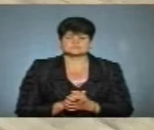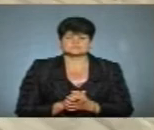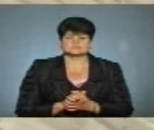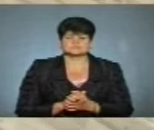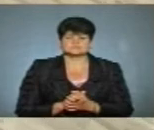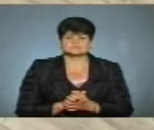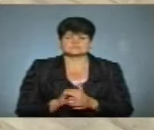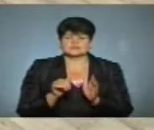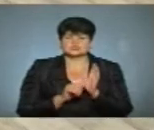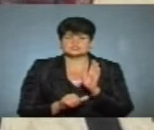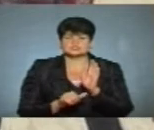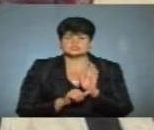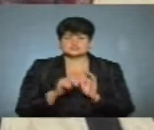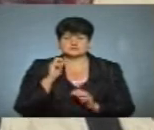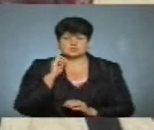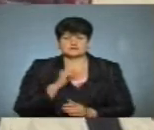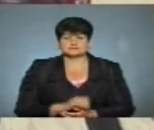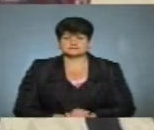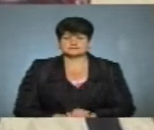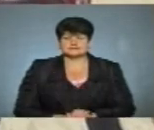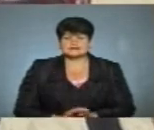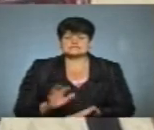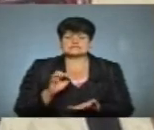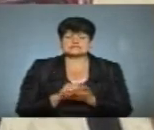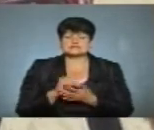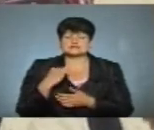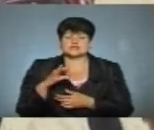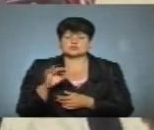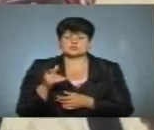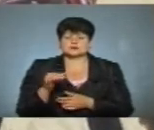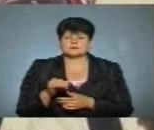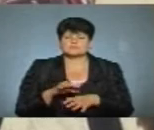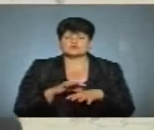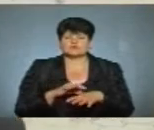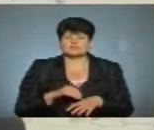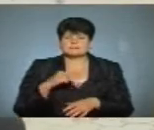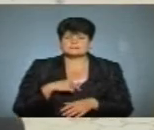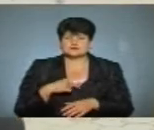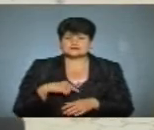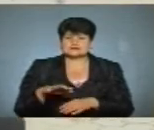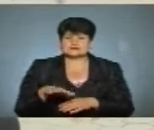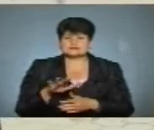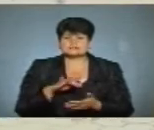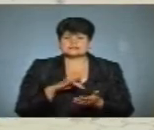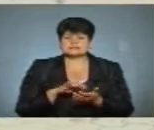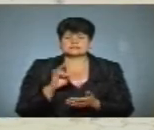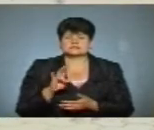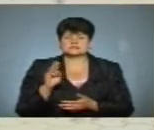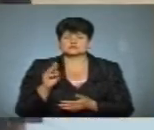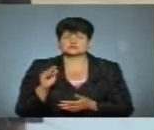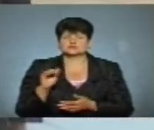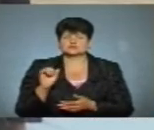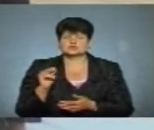От, 66 років. Заняття з йоги проводить психологиня територіального центру Наталя Жученко. Каже,